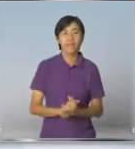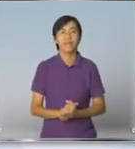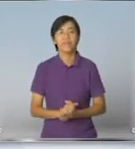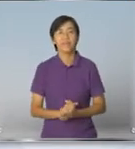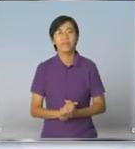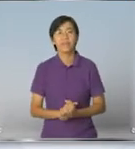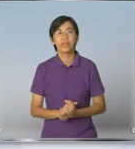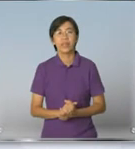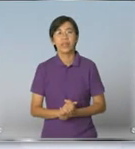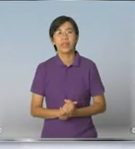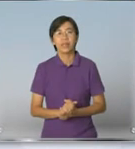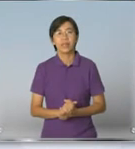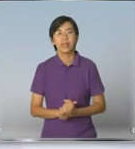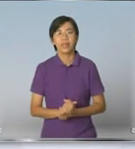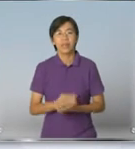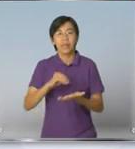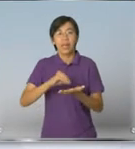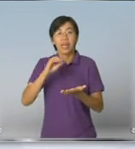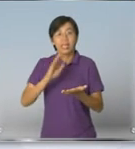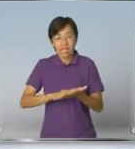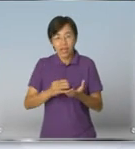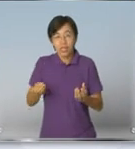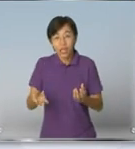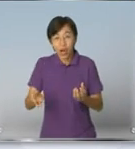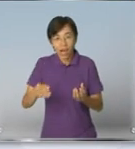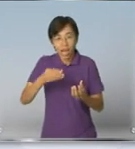โอ้สีม่วงสีเขียวนี่สวยทีเดียวนะครับ